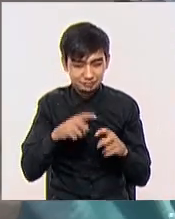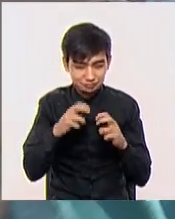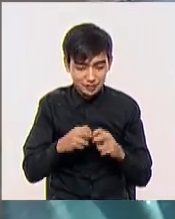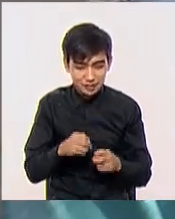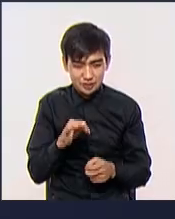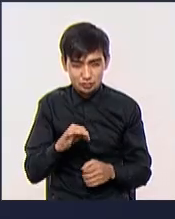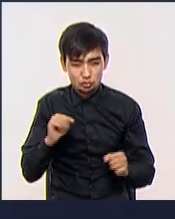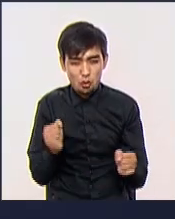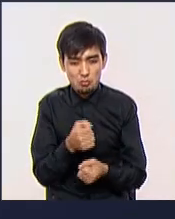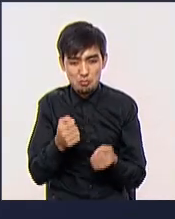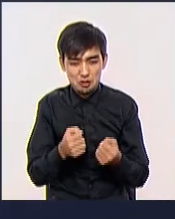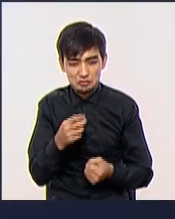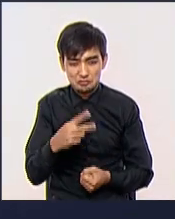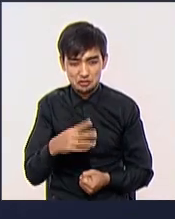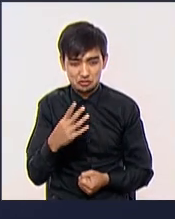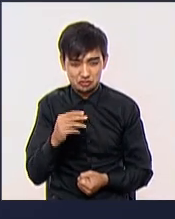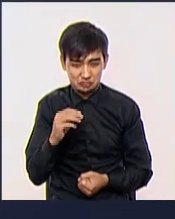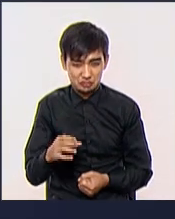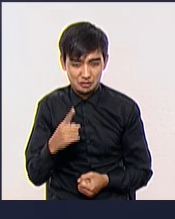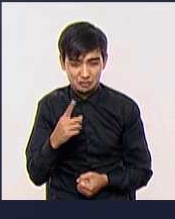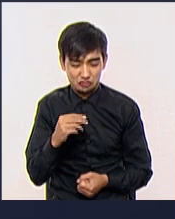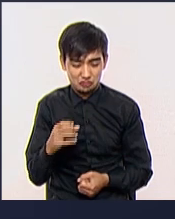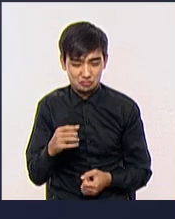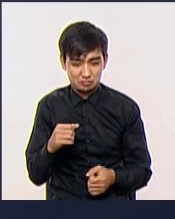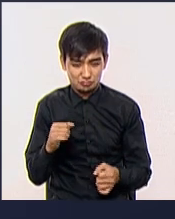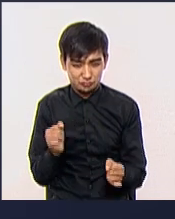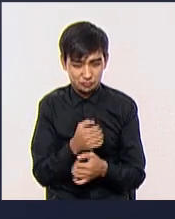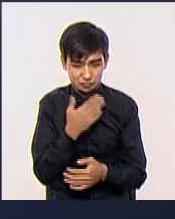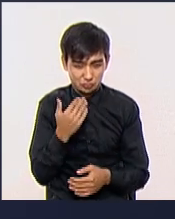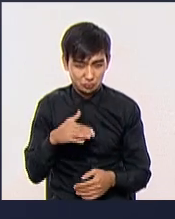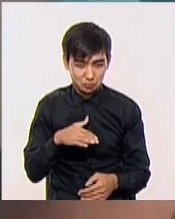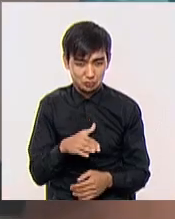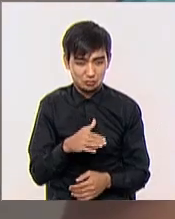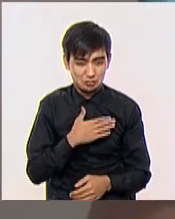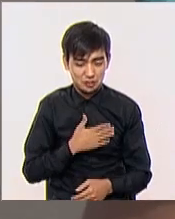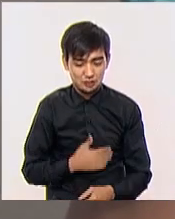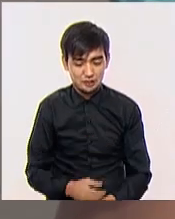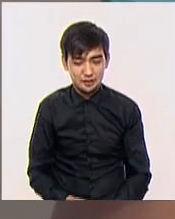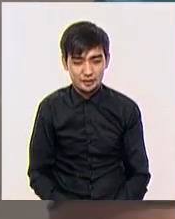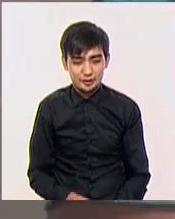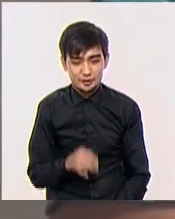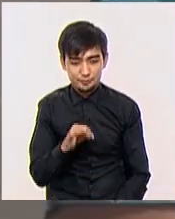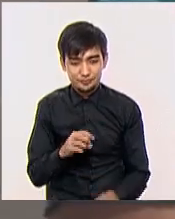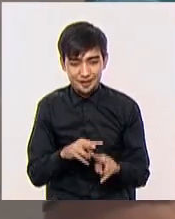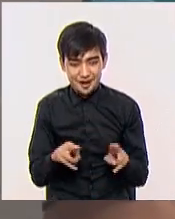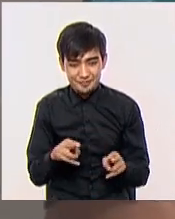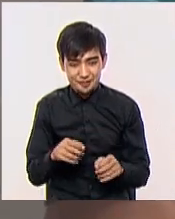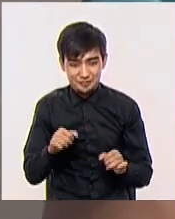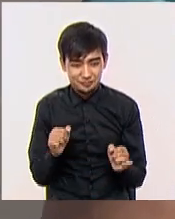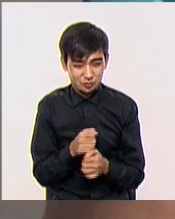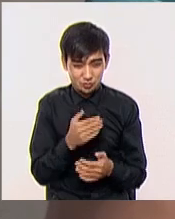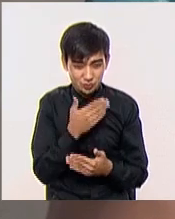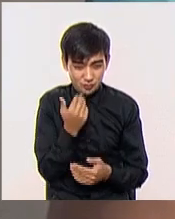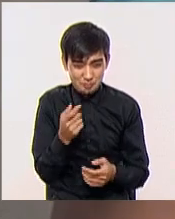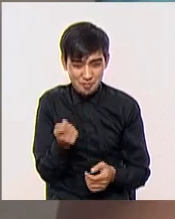значилось, что скорость машины установлена примерно 24,4 км в час. Я думаю, при такой маленькой скорости